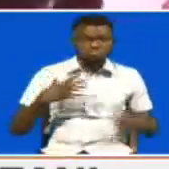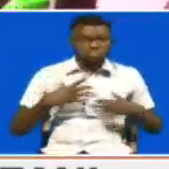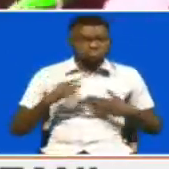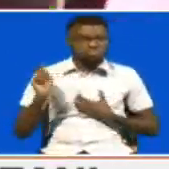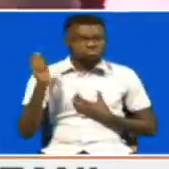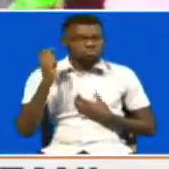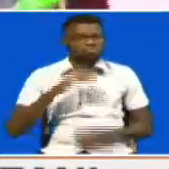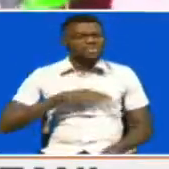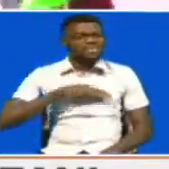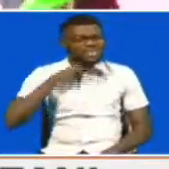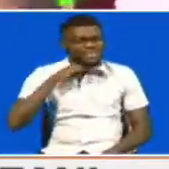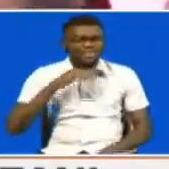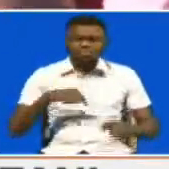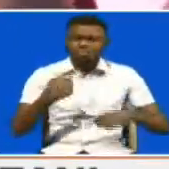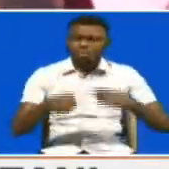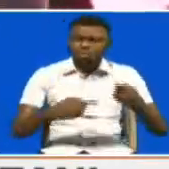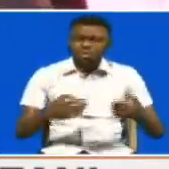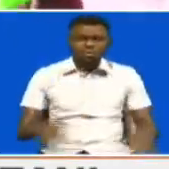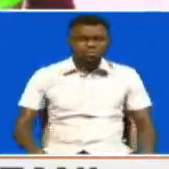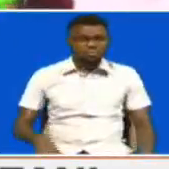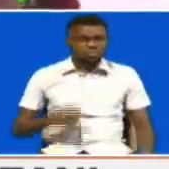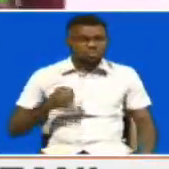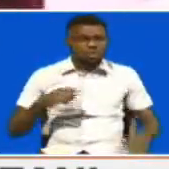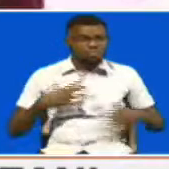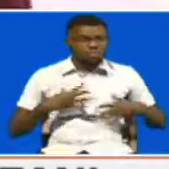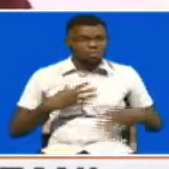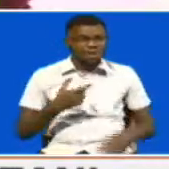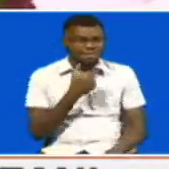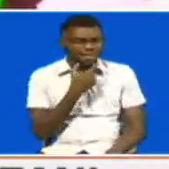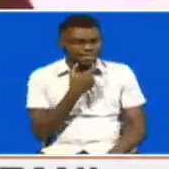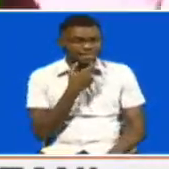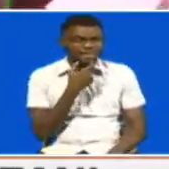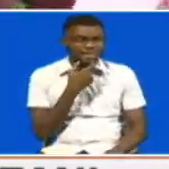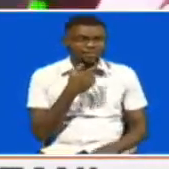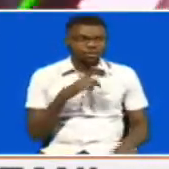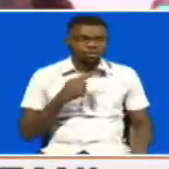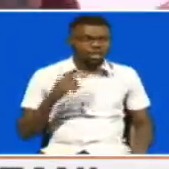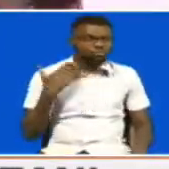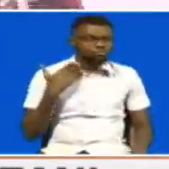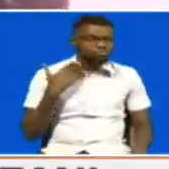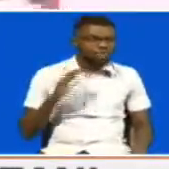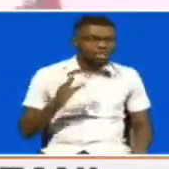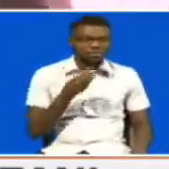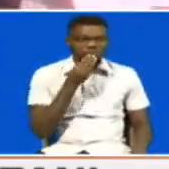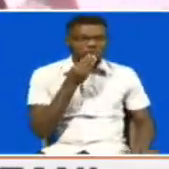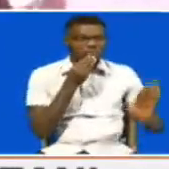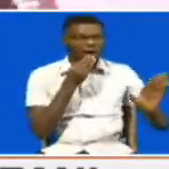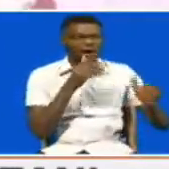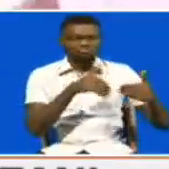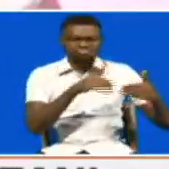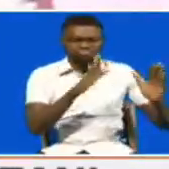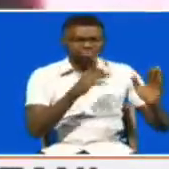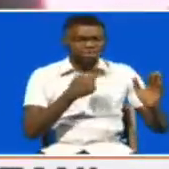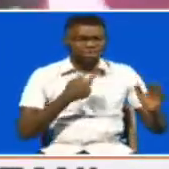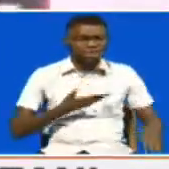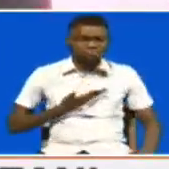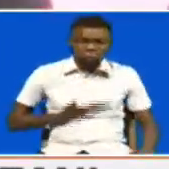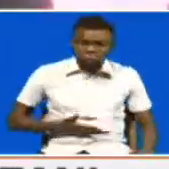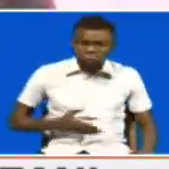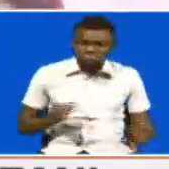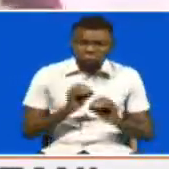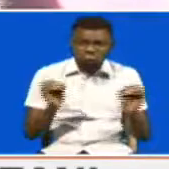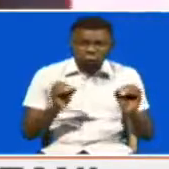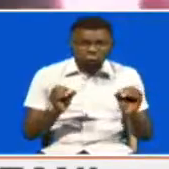Wakenya wanakufa. Sisi kama watu wa Nyanza na Wajaluo, sisi hatutaki chakula yako, hatuna njaa.